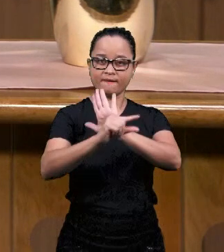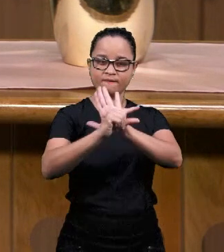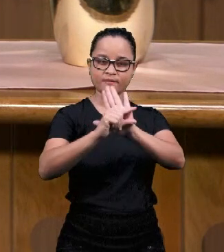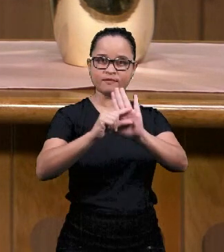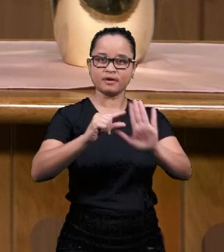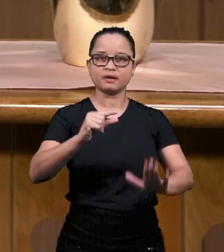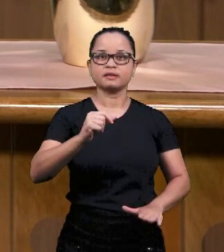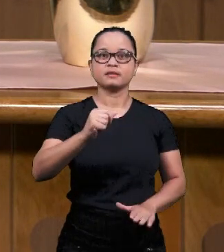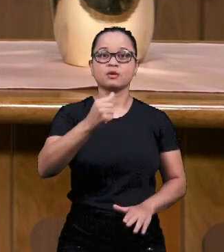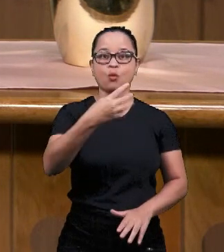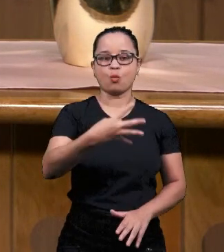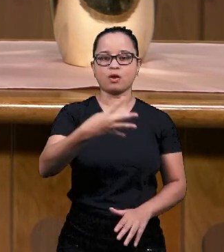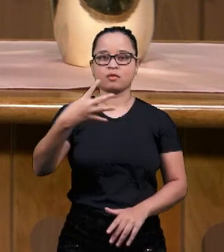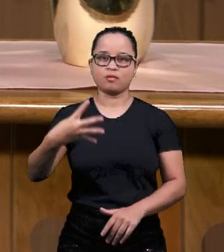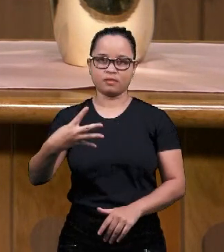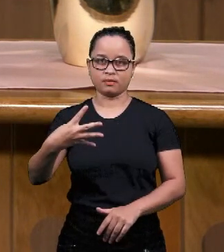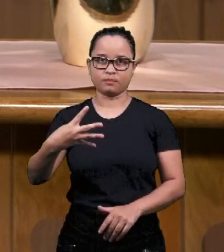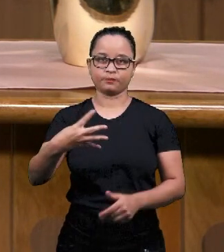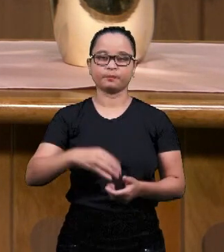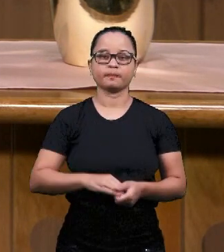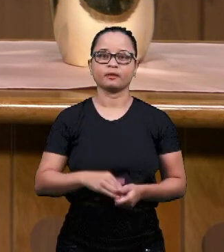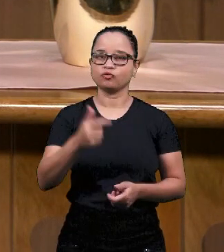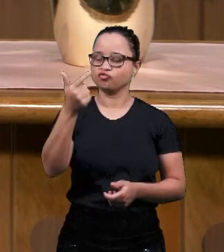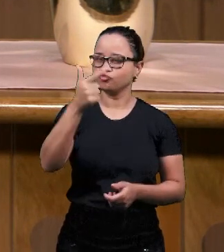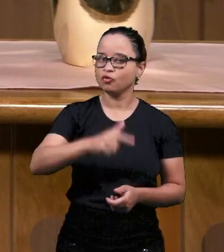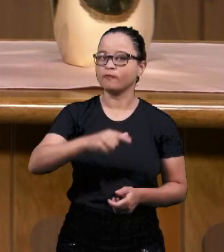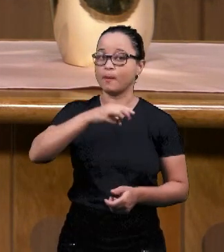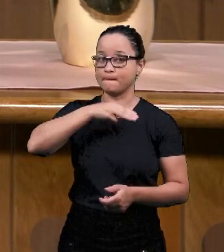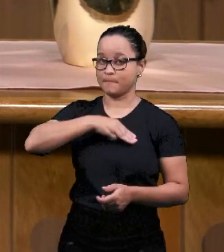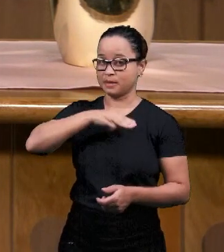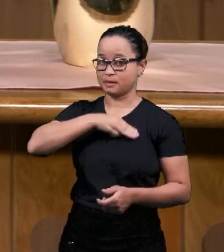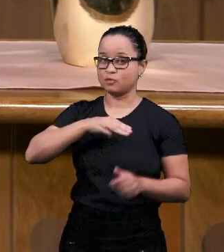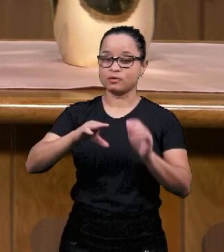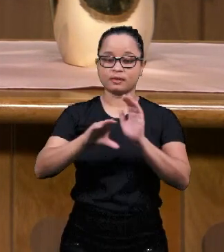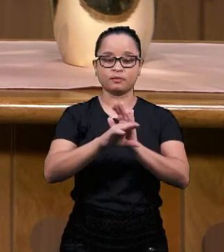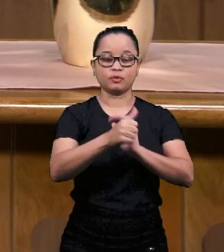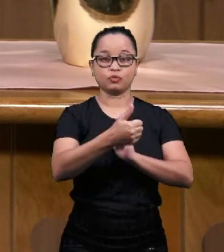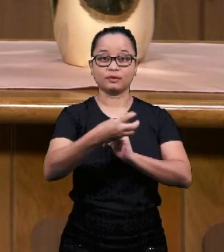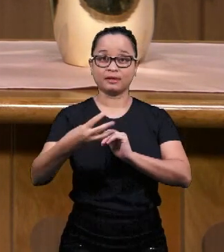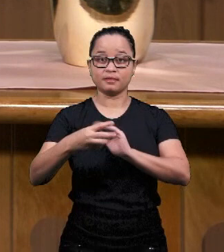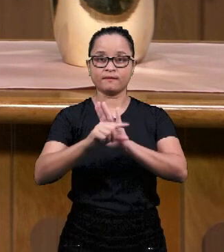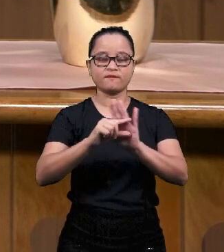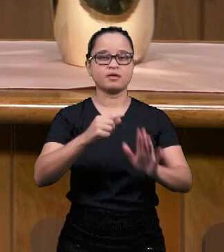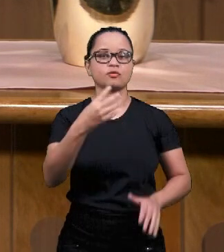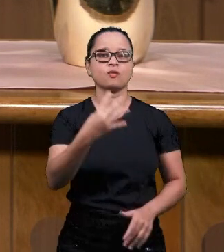глава. Мы зачитаем 44 стих.